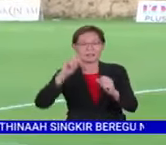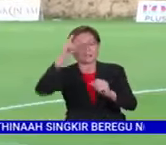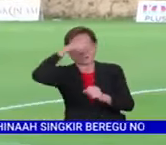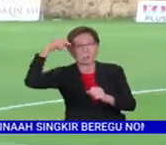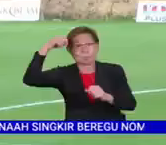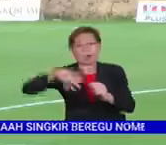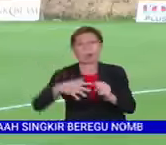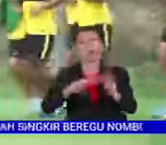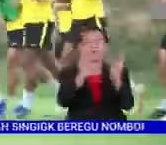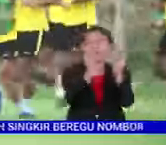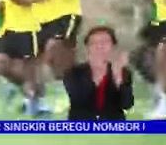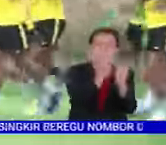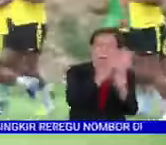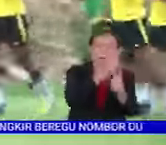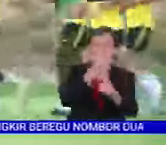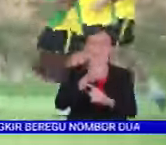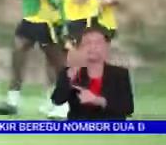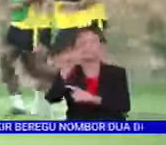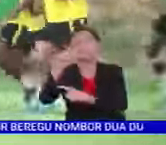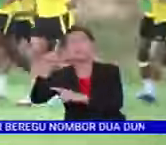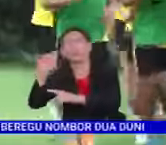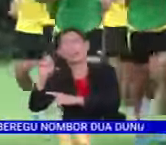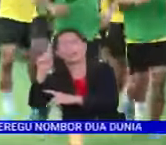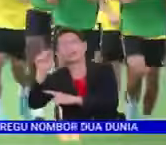antara Brunei atau Timor Leste.